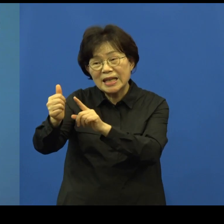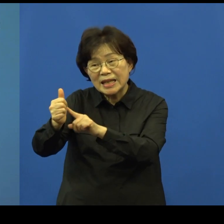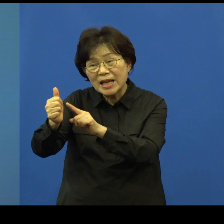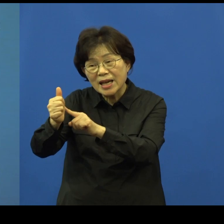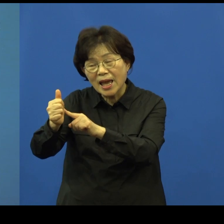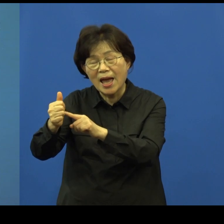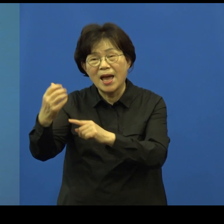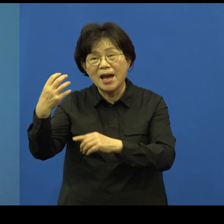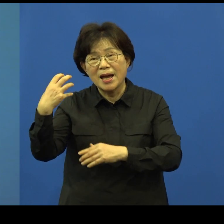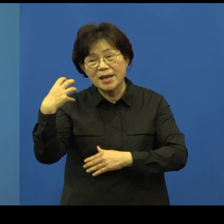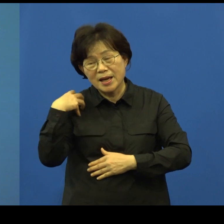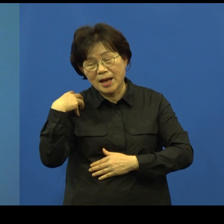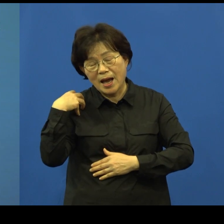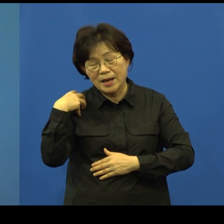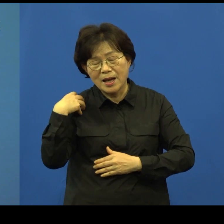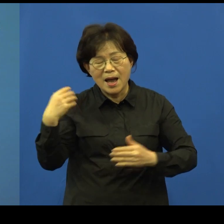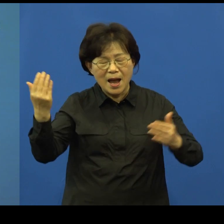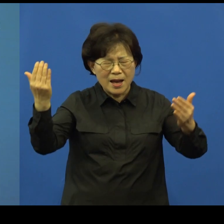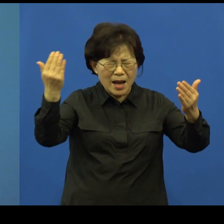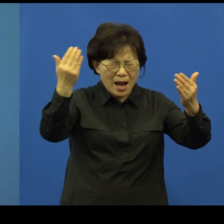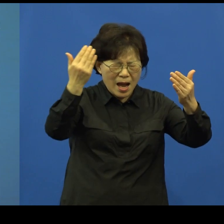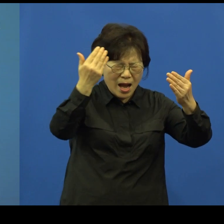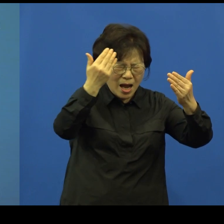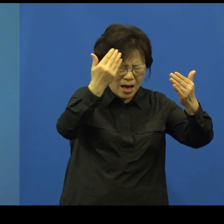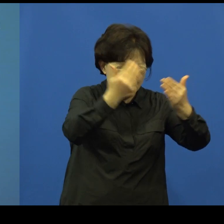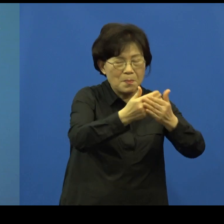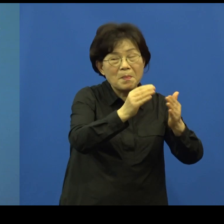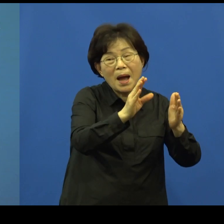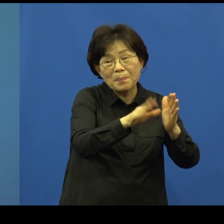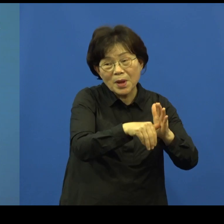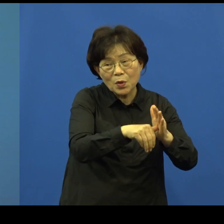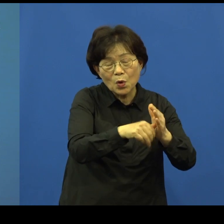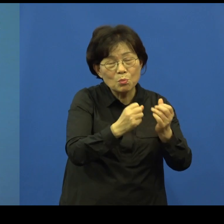리더의 역할은 캄캄한 밤에도 아침을 노려야 되는 거예요.